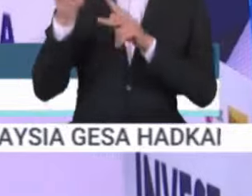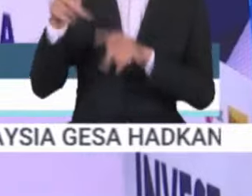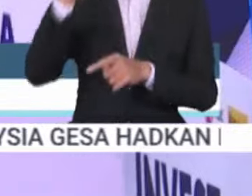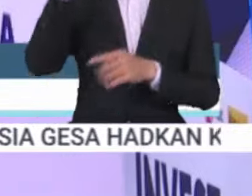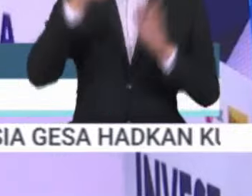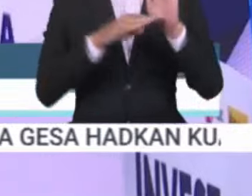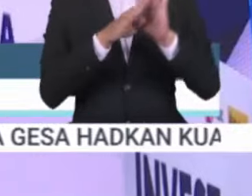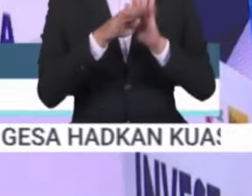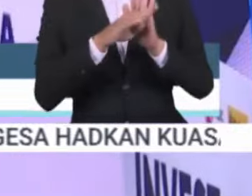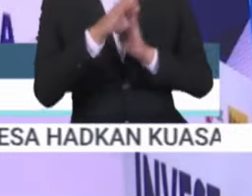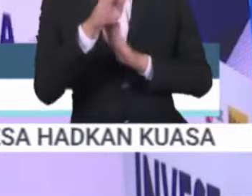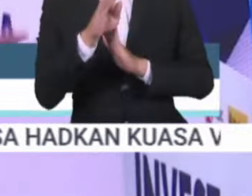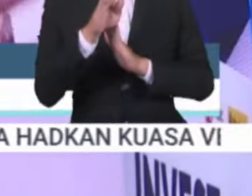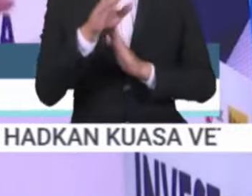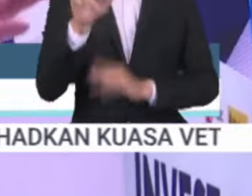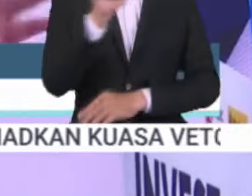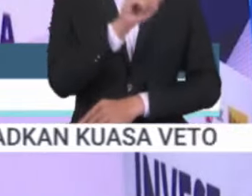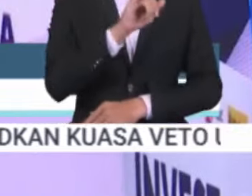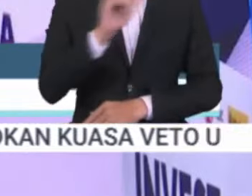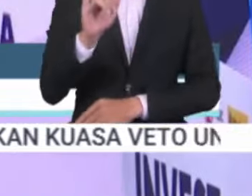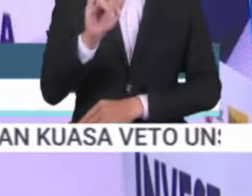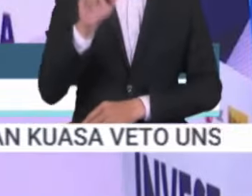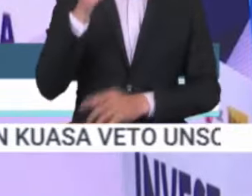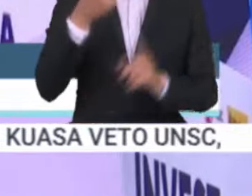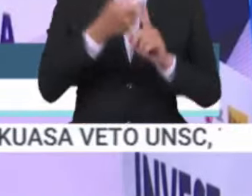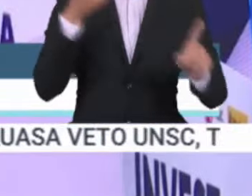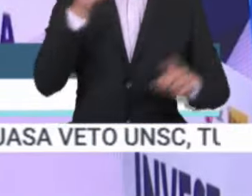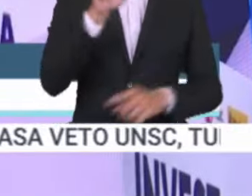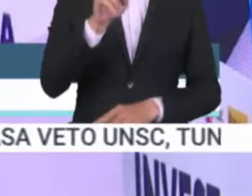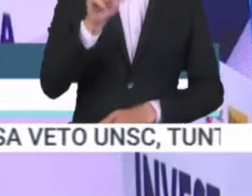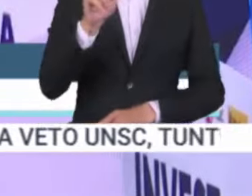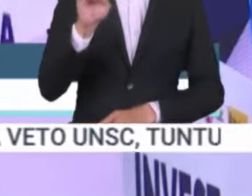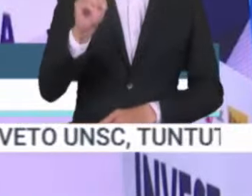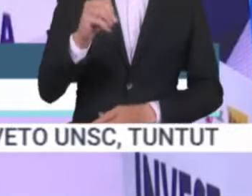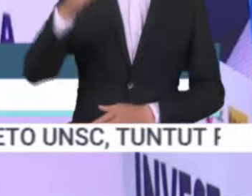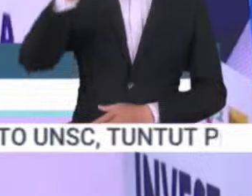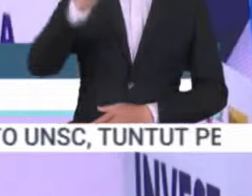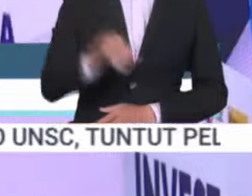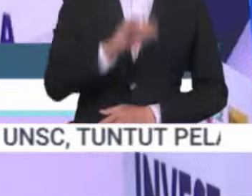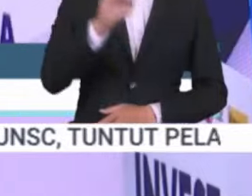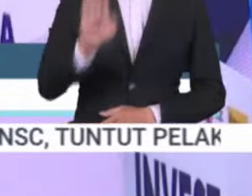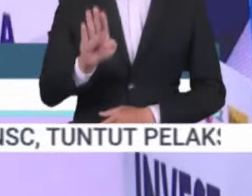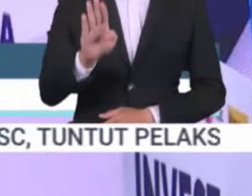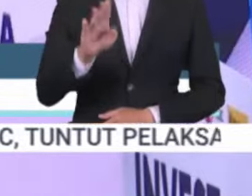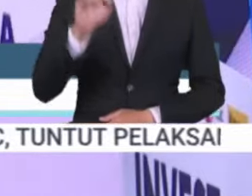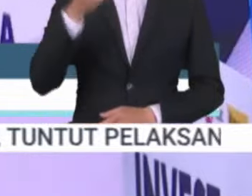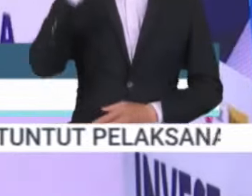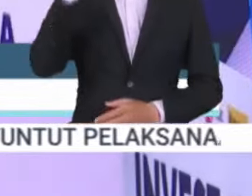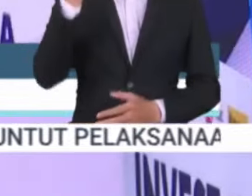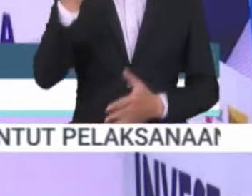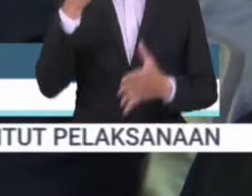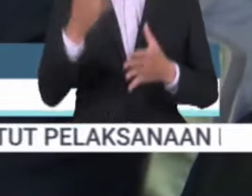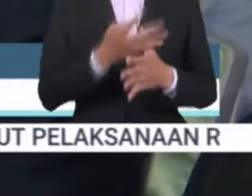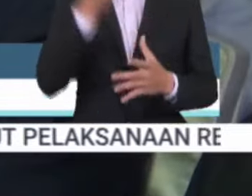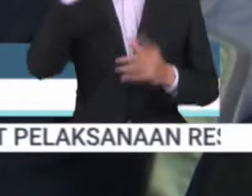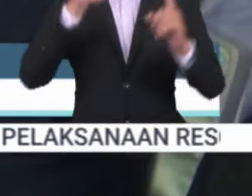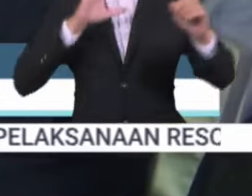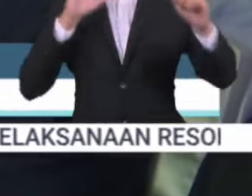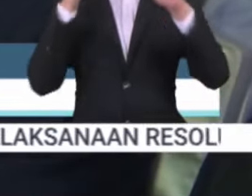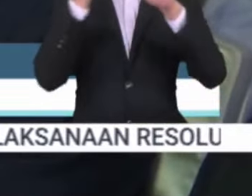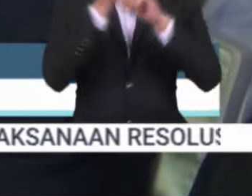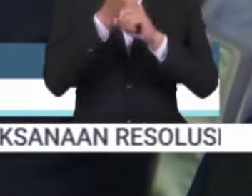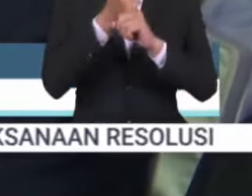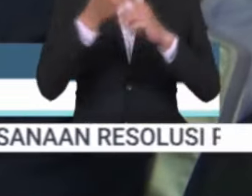usaha pembangunan Fakulti Kecerdasan Buatan AI yang dijalankan di UTM Johor Bahru yang hanya mengambil masa selama 4 bulan